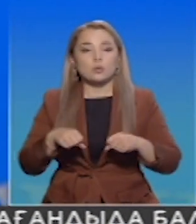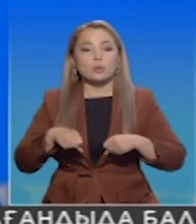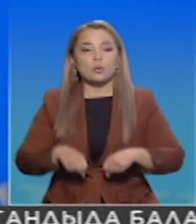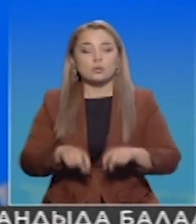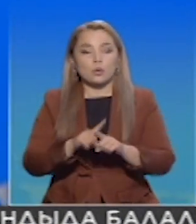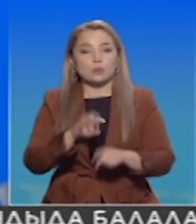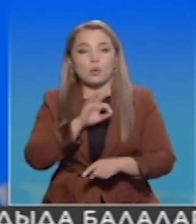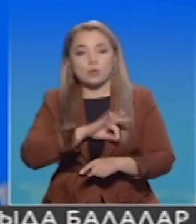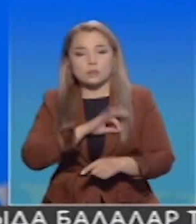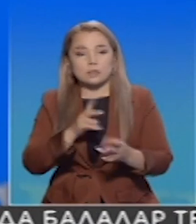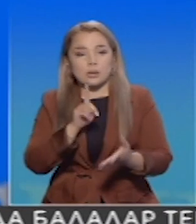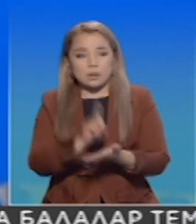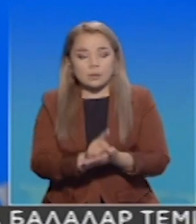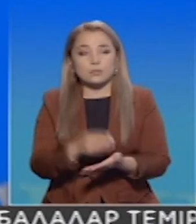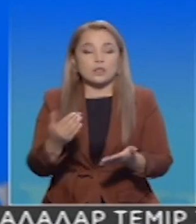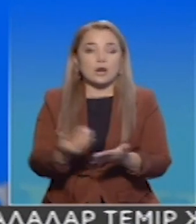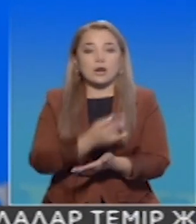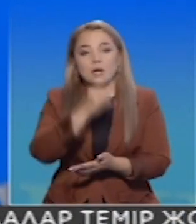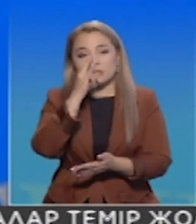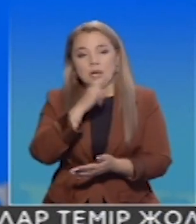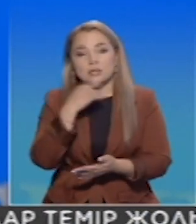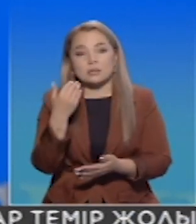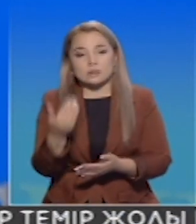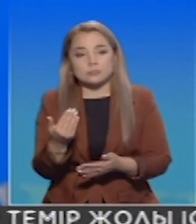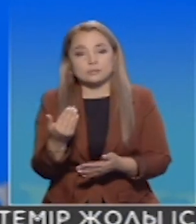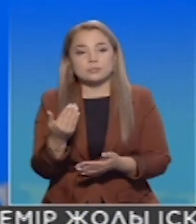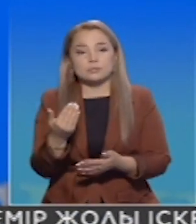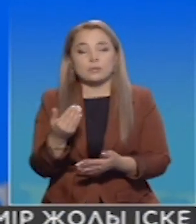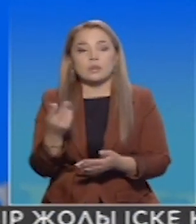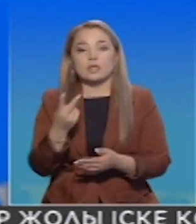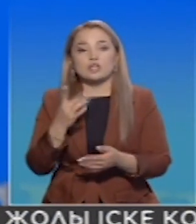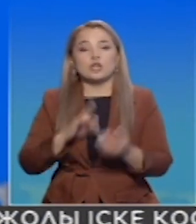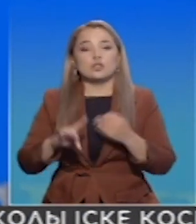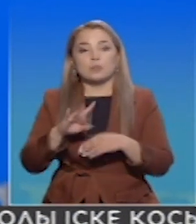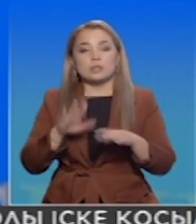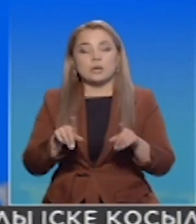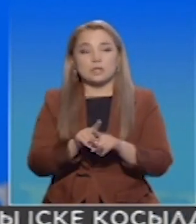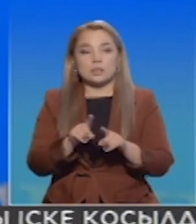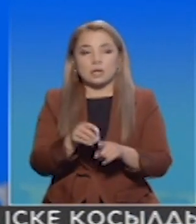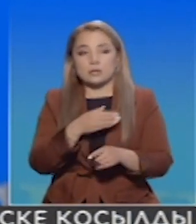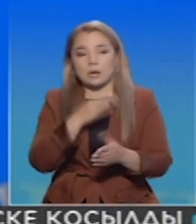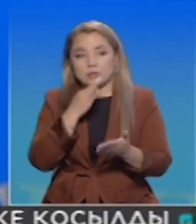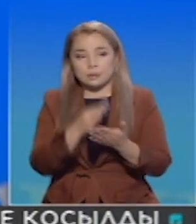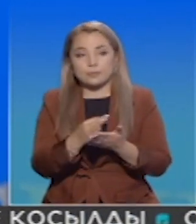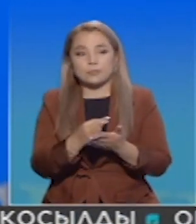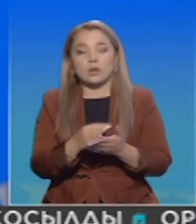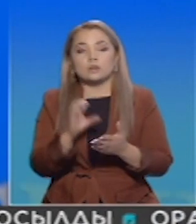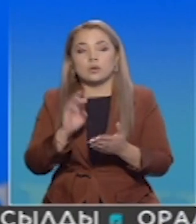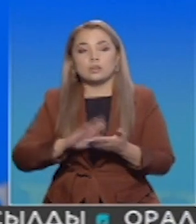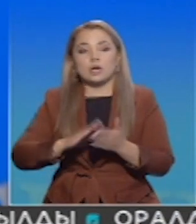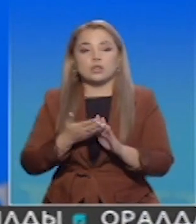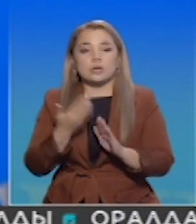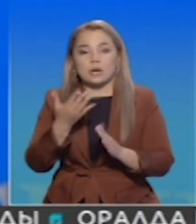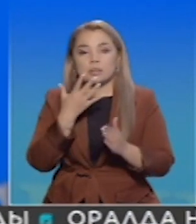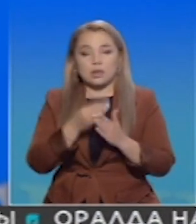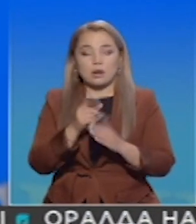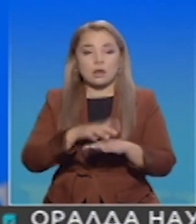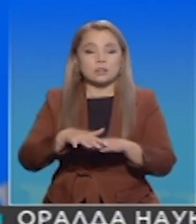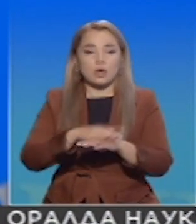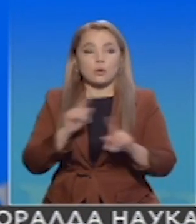құқықтарыңызды қолданыңыздар. Егер жаңа Қазақстан екінші республика болсын десеңіздер, әлеуметтік жағдайы халықтың